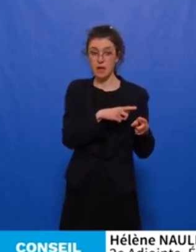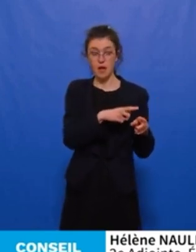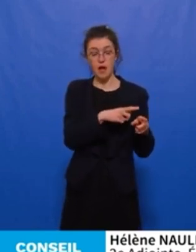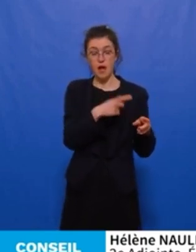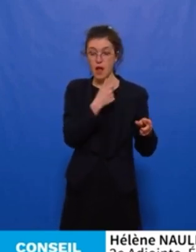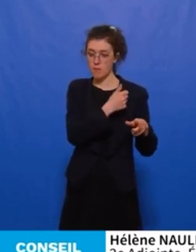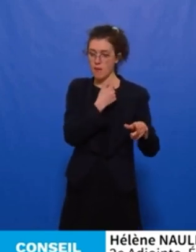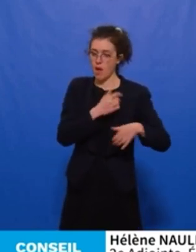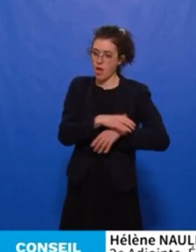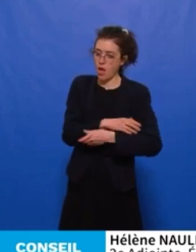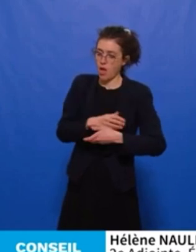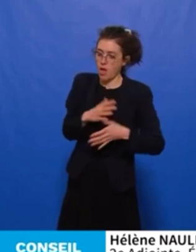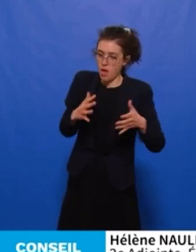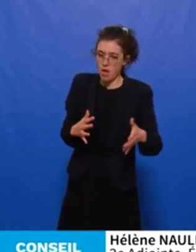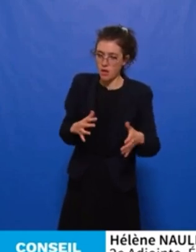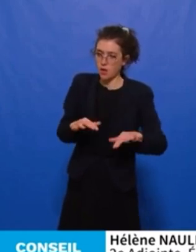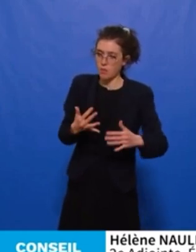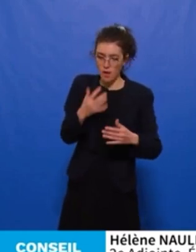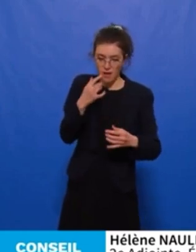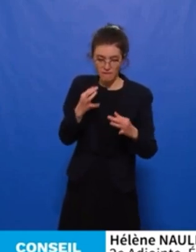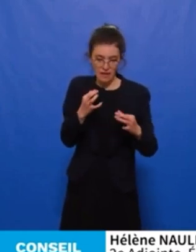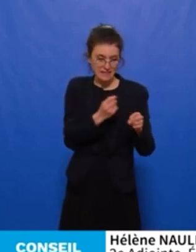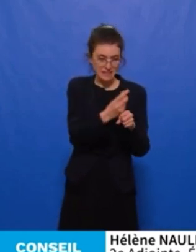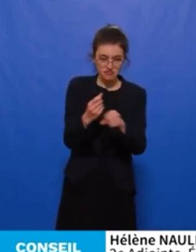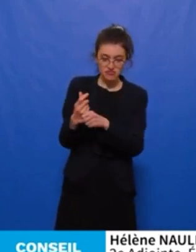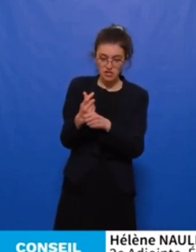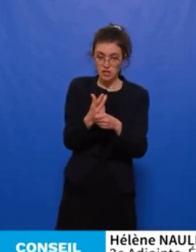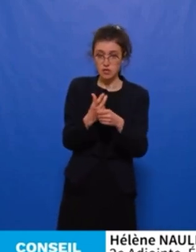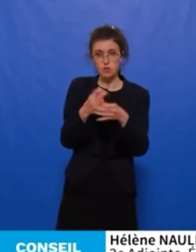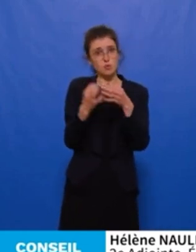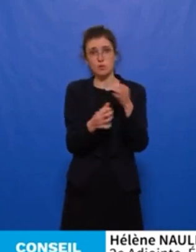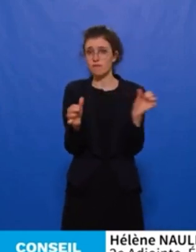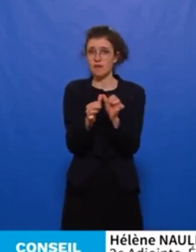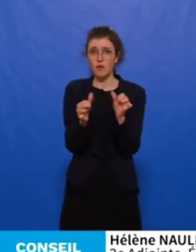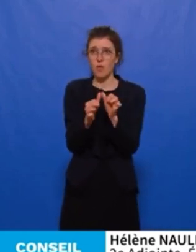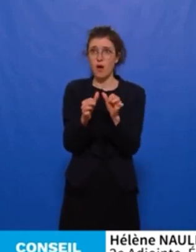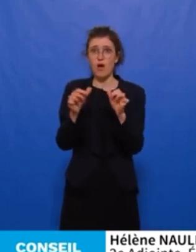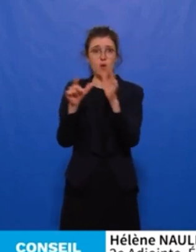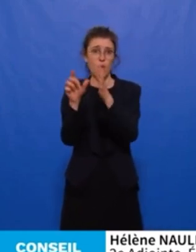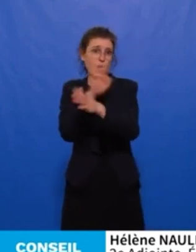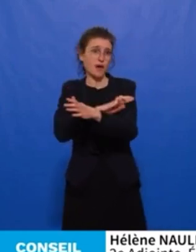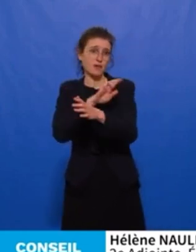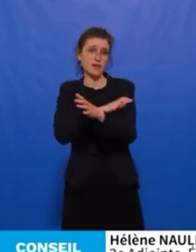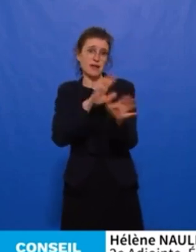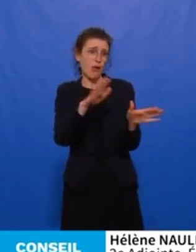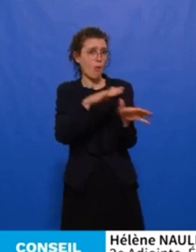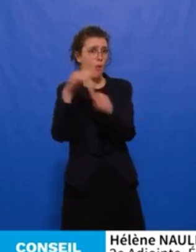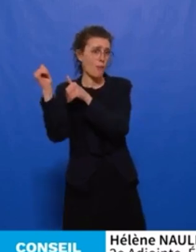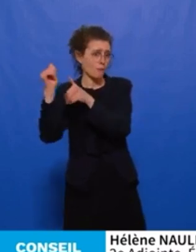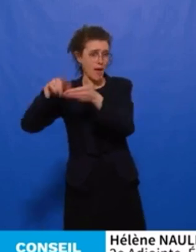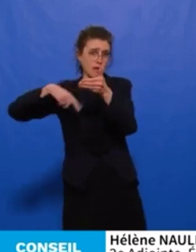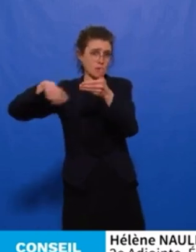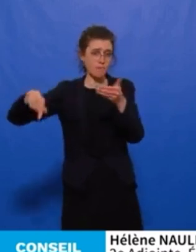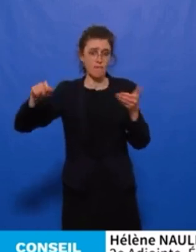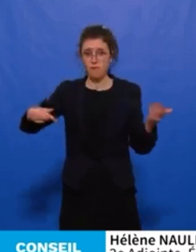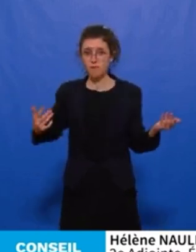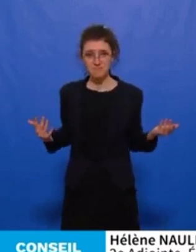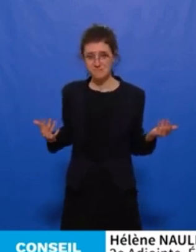sol. Il y a une solution, toute simple, très simple, c'est le retrait de la réforme. Et Madame Garnier, à ce titre, à propos des